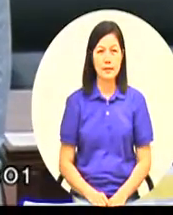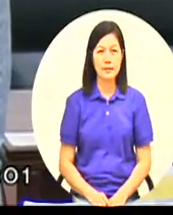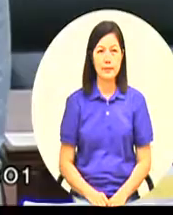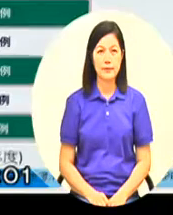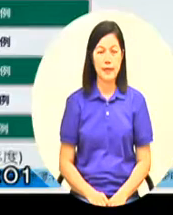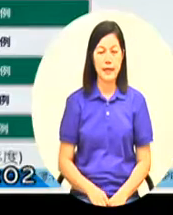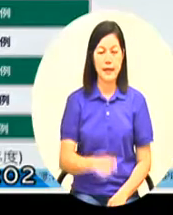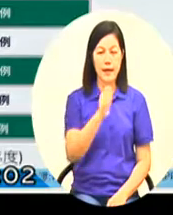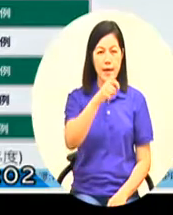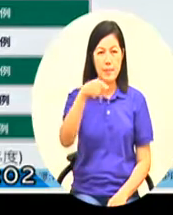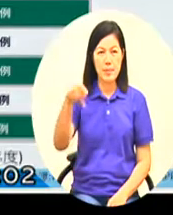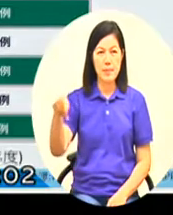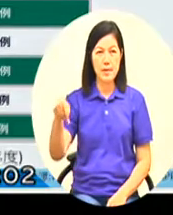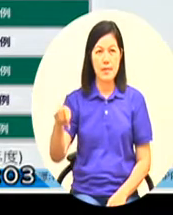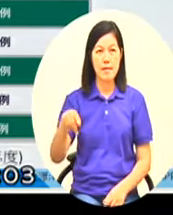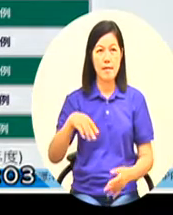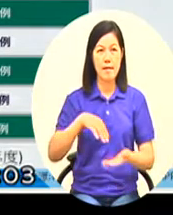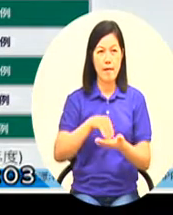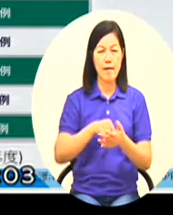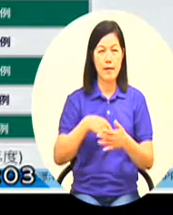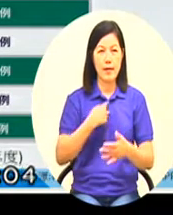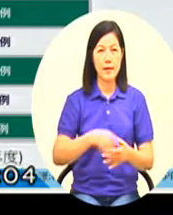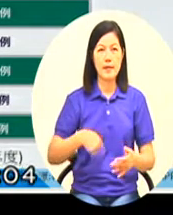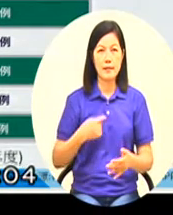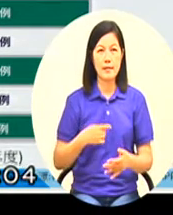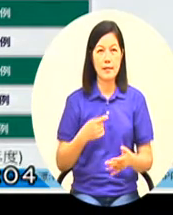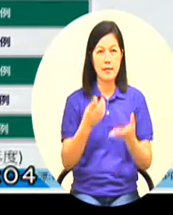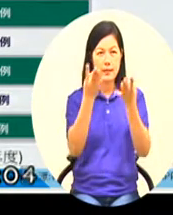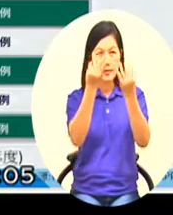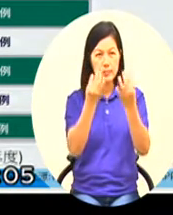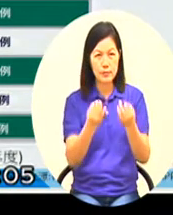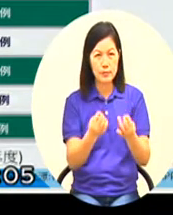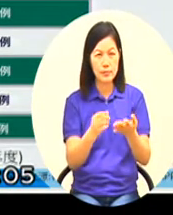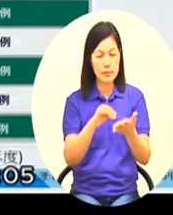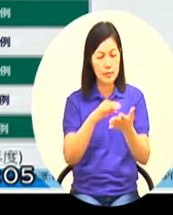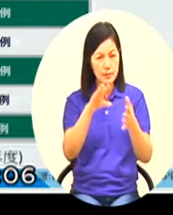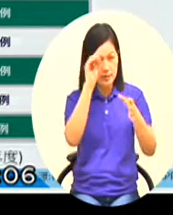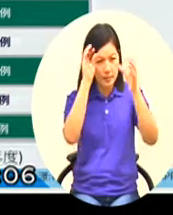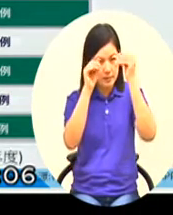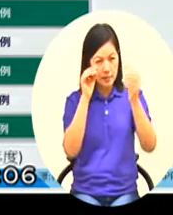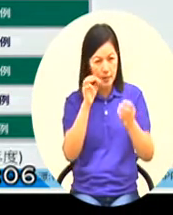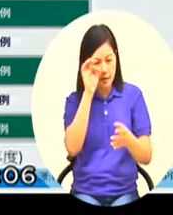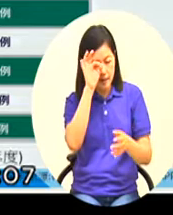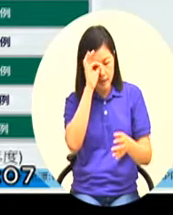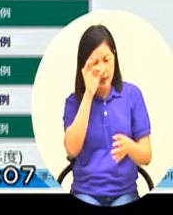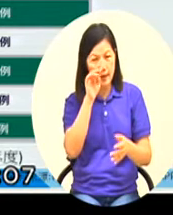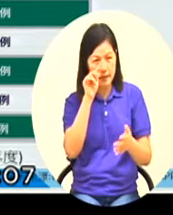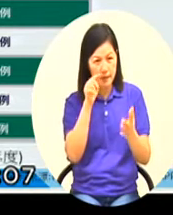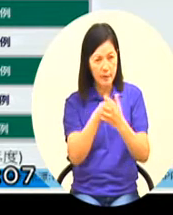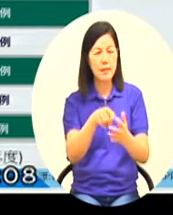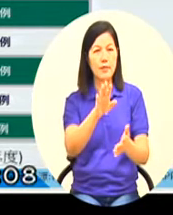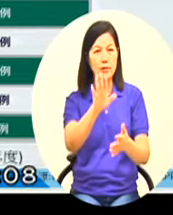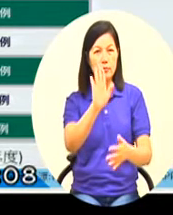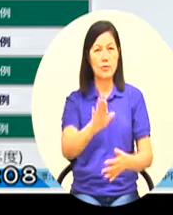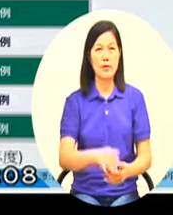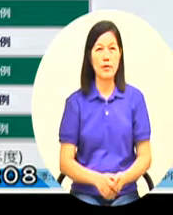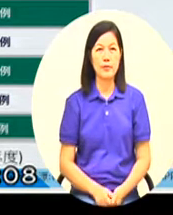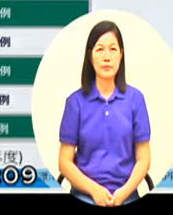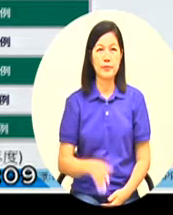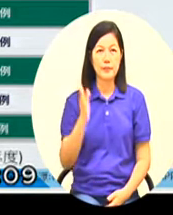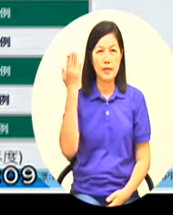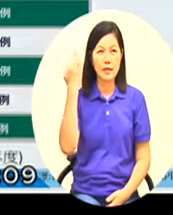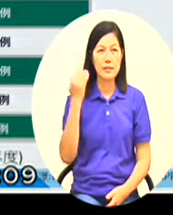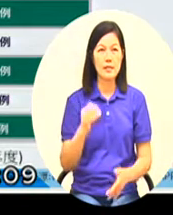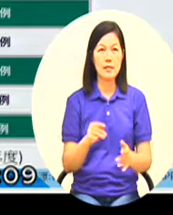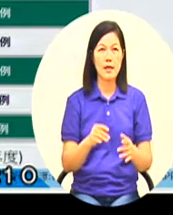个 APP 的软体里面去得到的一个资讯。我们可以看到过去在同时间我们的